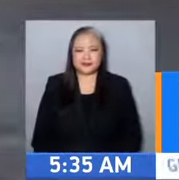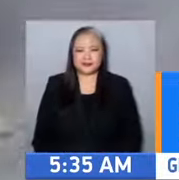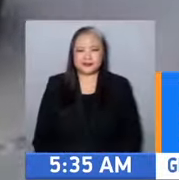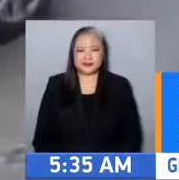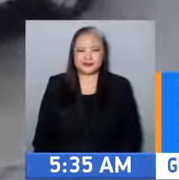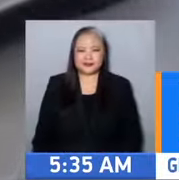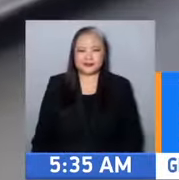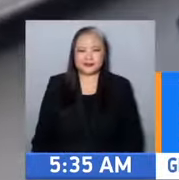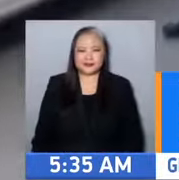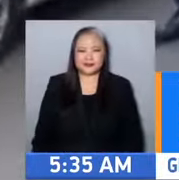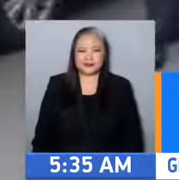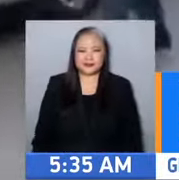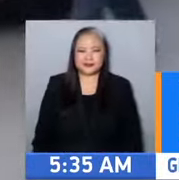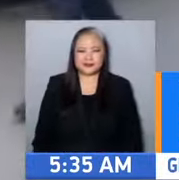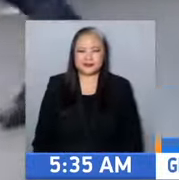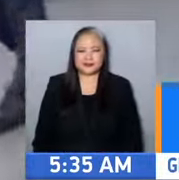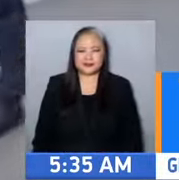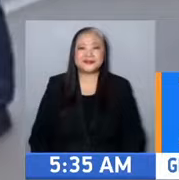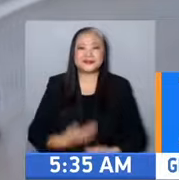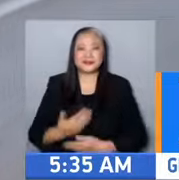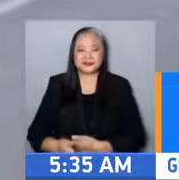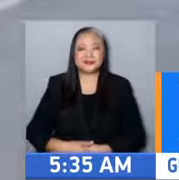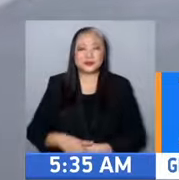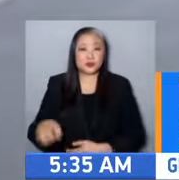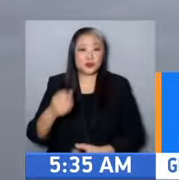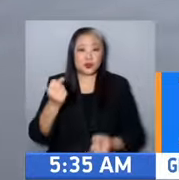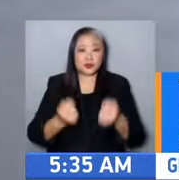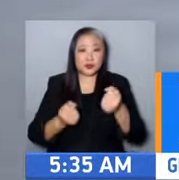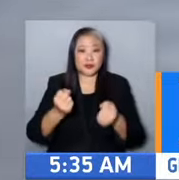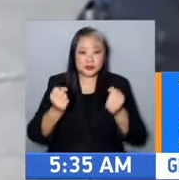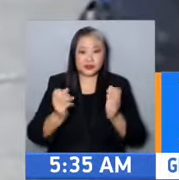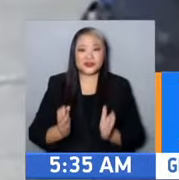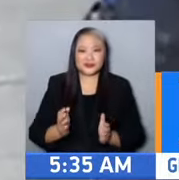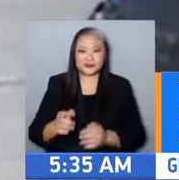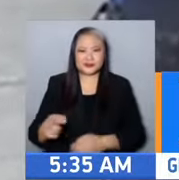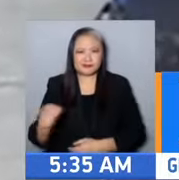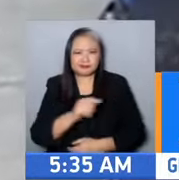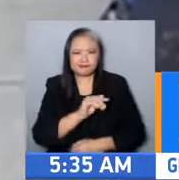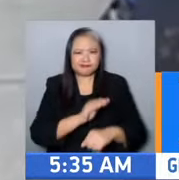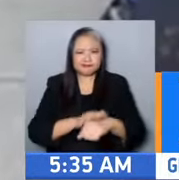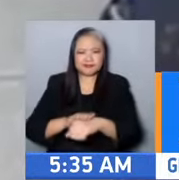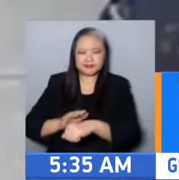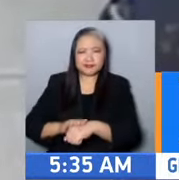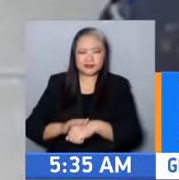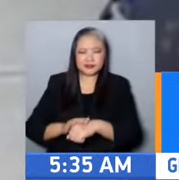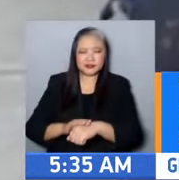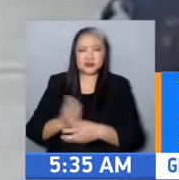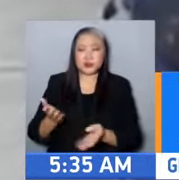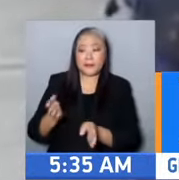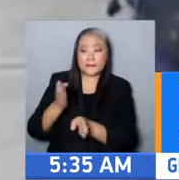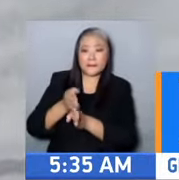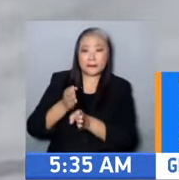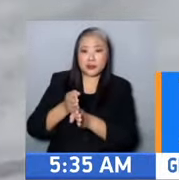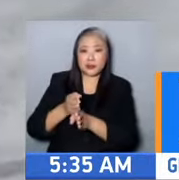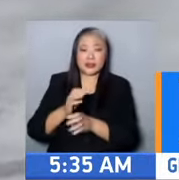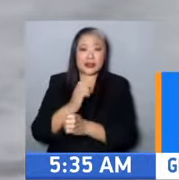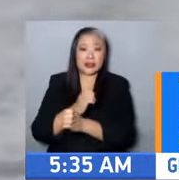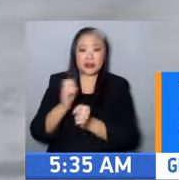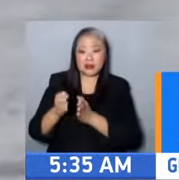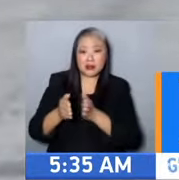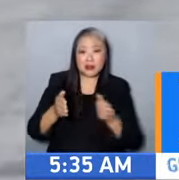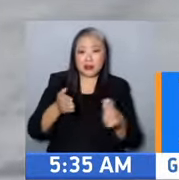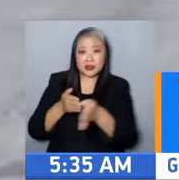Paalala naman sa mga motorista, bukod sa mga bus ng EDSA carousel, ang mga motorista lang dumaan sa busway